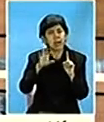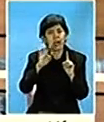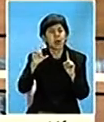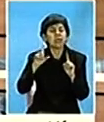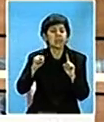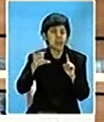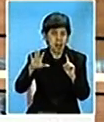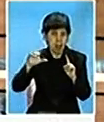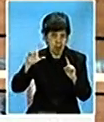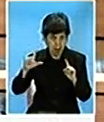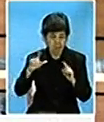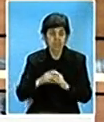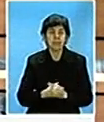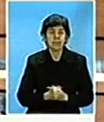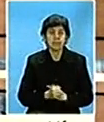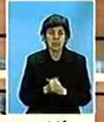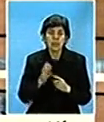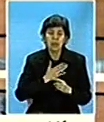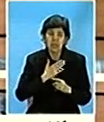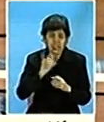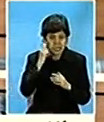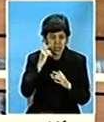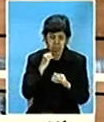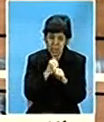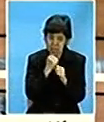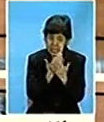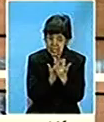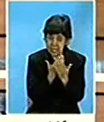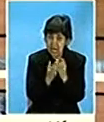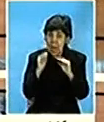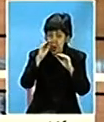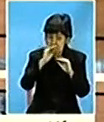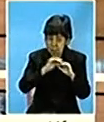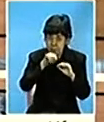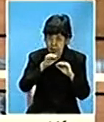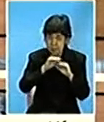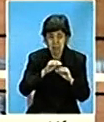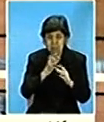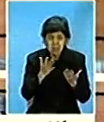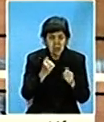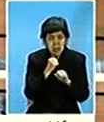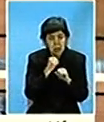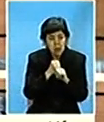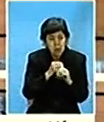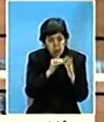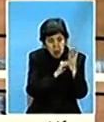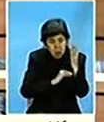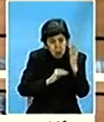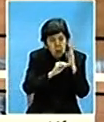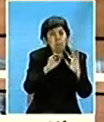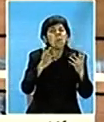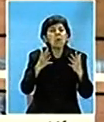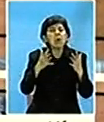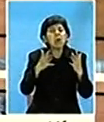11,925 ล้านบาทแต่แล้วก็ตามเงินที่มองว่าเพิ่มตรงนี้ที่แปรเพิ่มนั้นเนี่ยก็ไม่ได้กระจายไปยังส่วนต่างๆที่เหมาะส